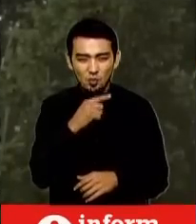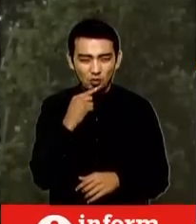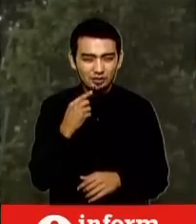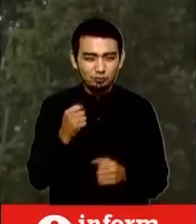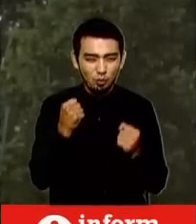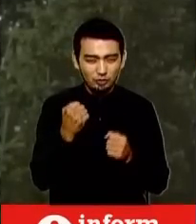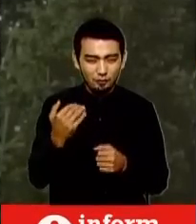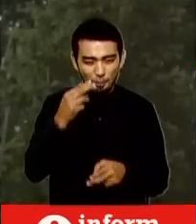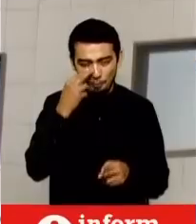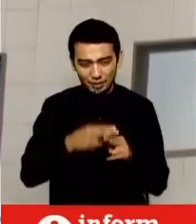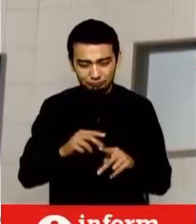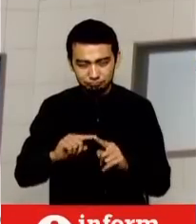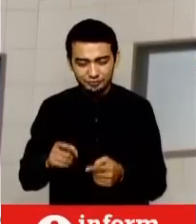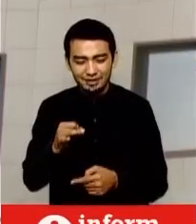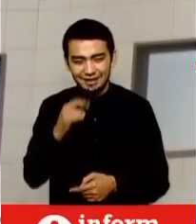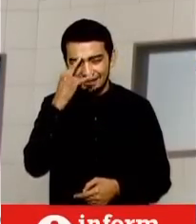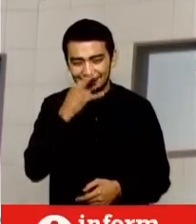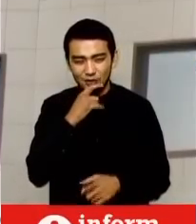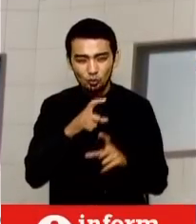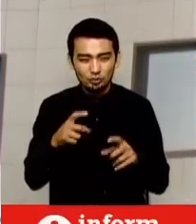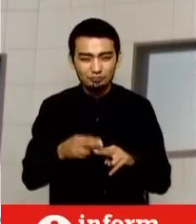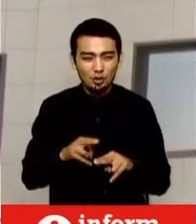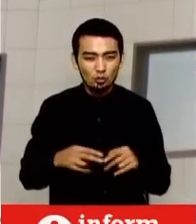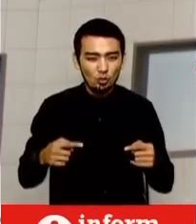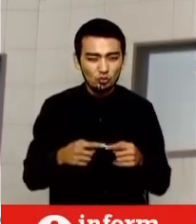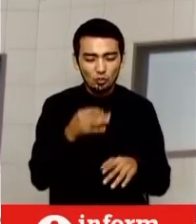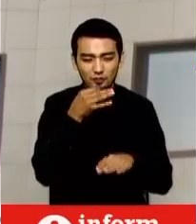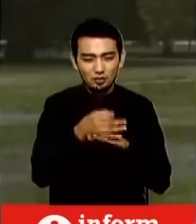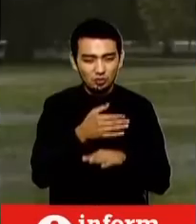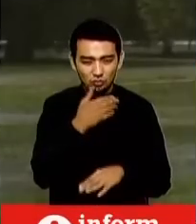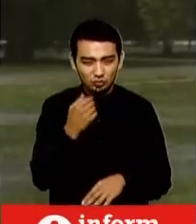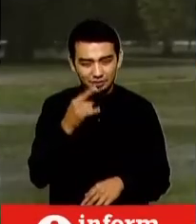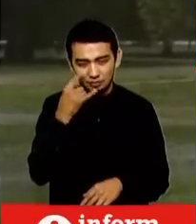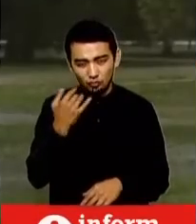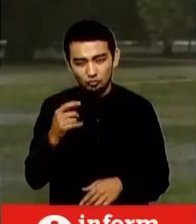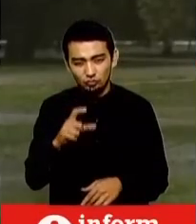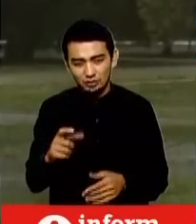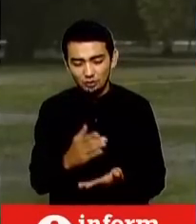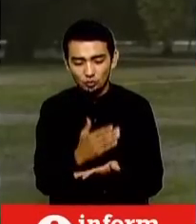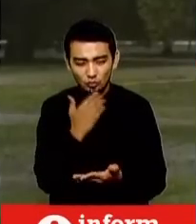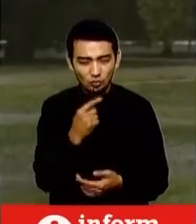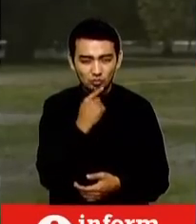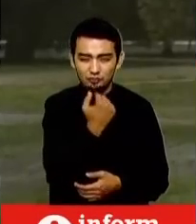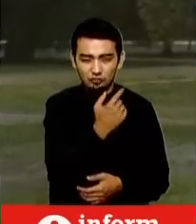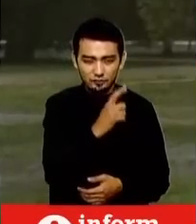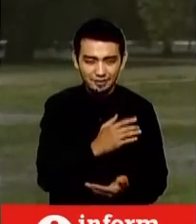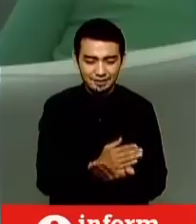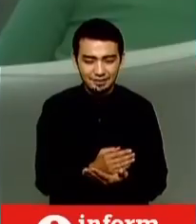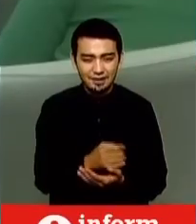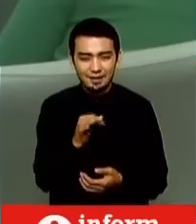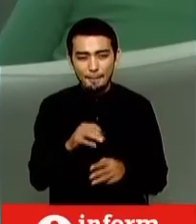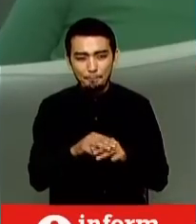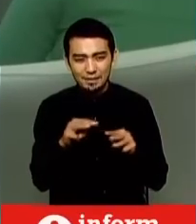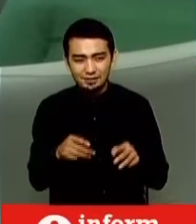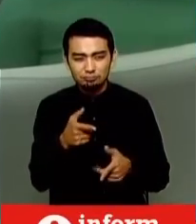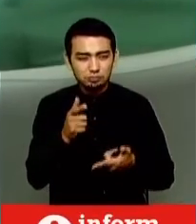тұтқындаған. Ал күдікке ілінген қазақстандықтар туралы нақты дерек айтылмайды. Қазақстан Республикасының Сыртқы істер министрлігі бұл ақпаратты растамады